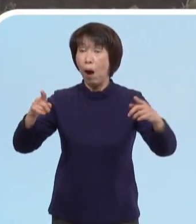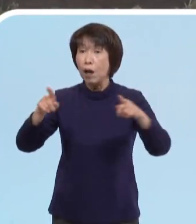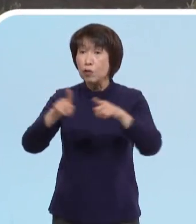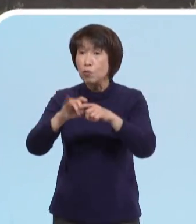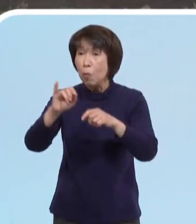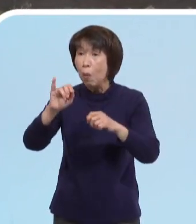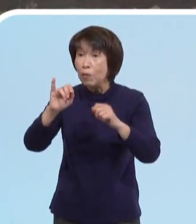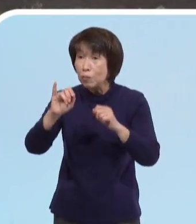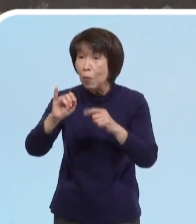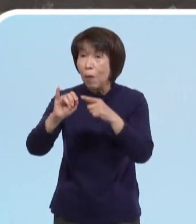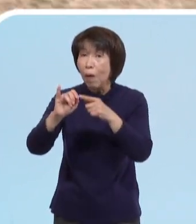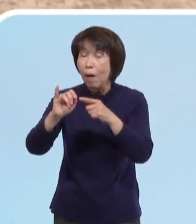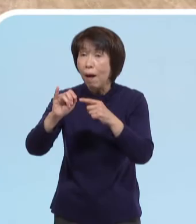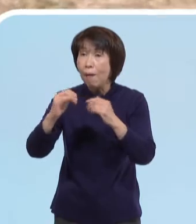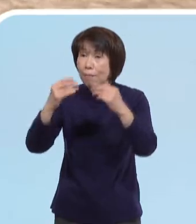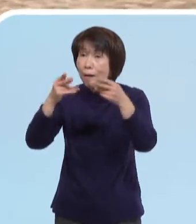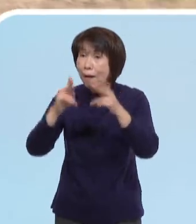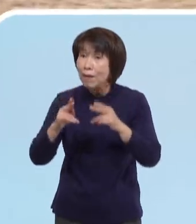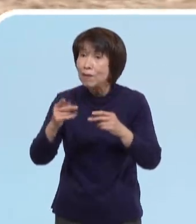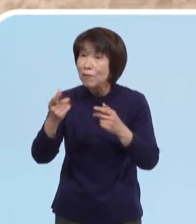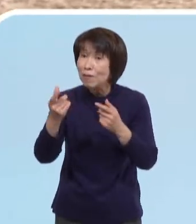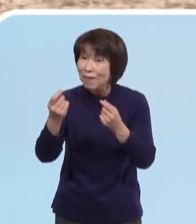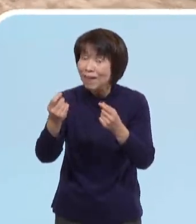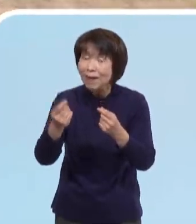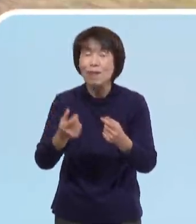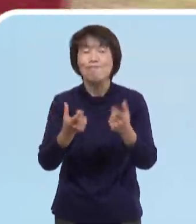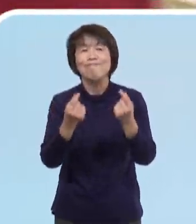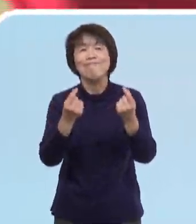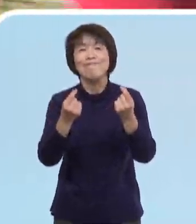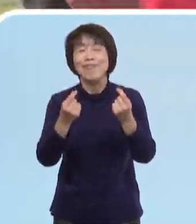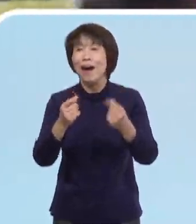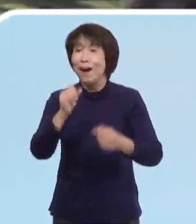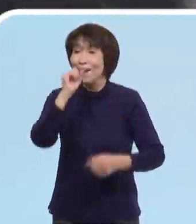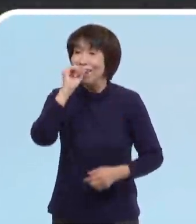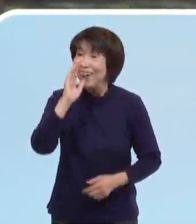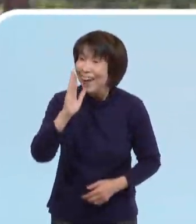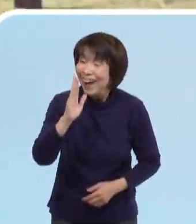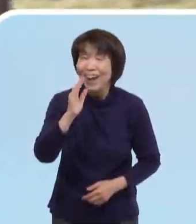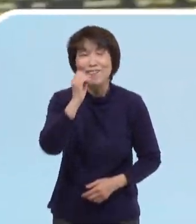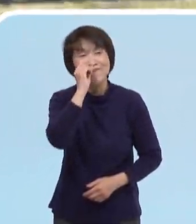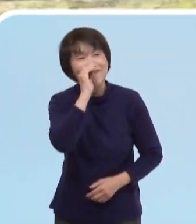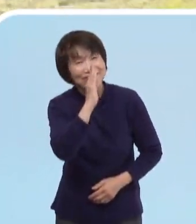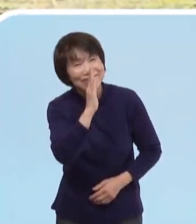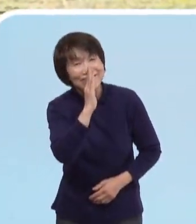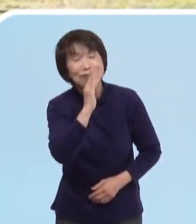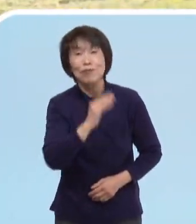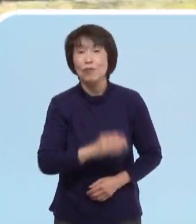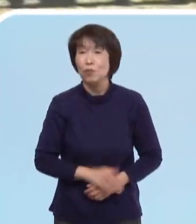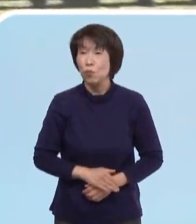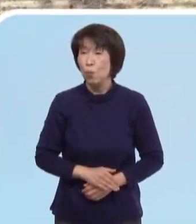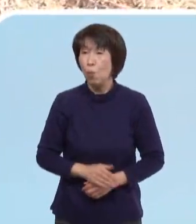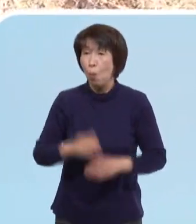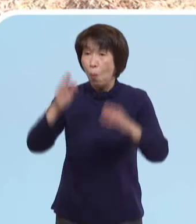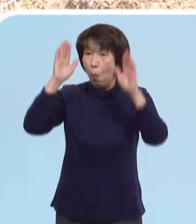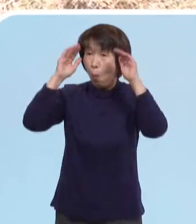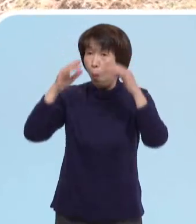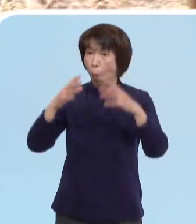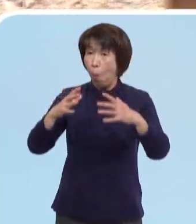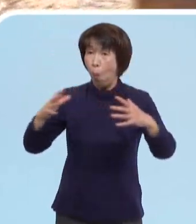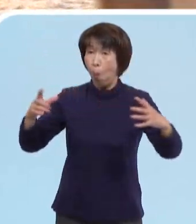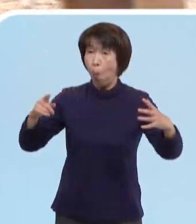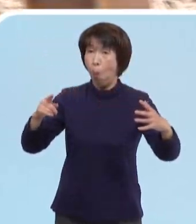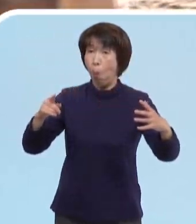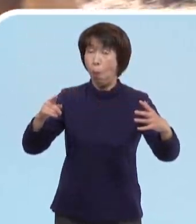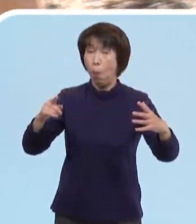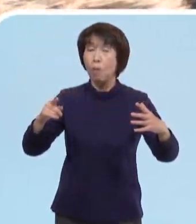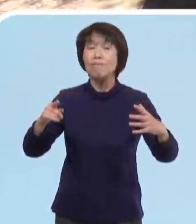にいますけども。 こんにちは。 高橋さんですか。 はい。 あ、よろしくお願いします。 お願いします。 こちらのワンちゃんは ジャーマンシェ